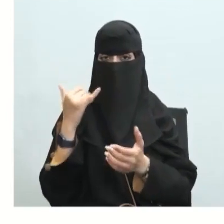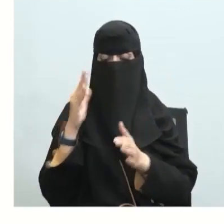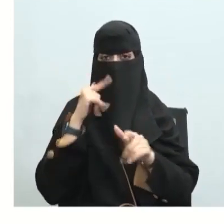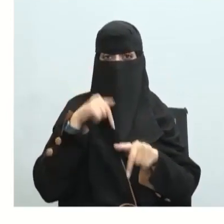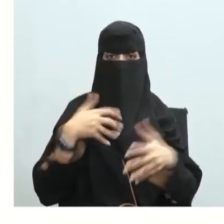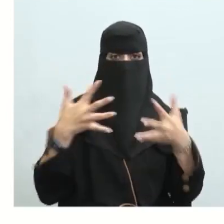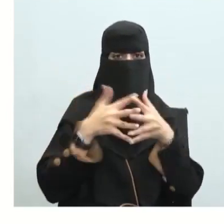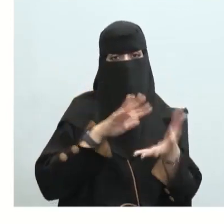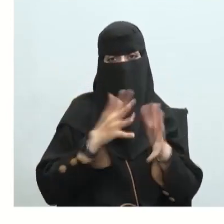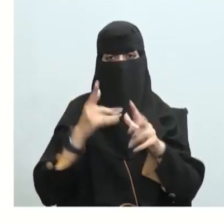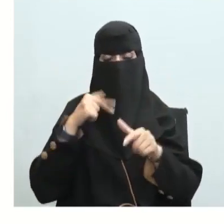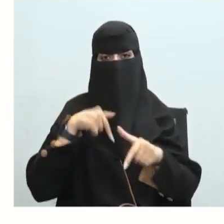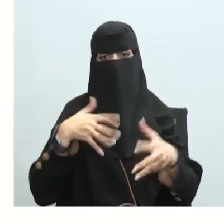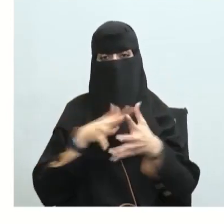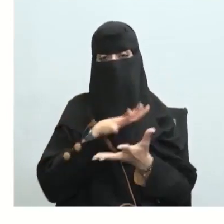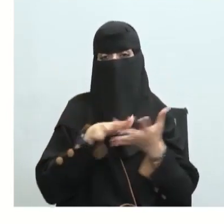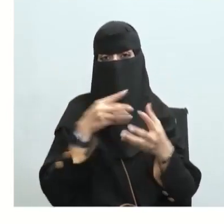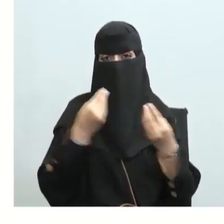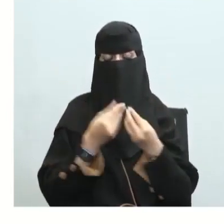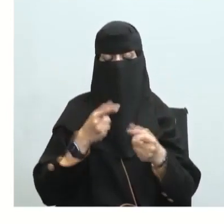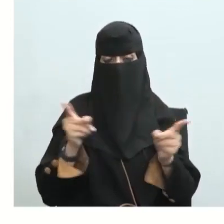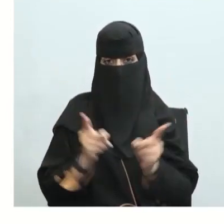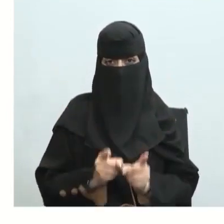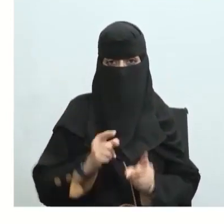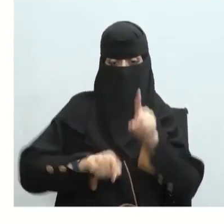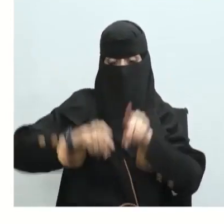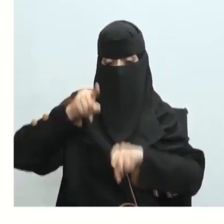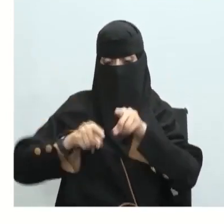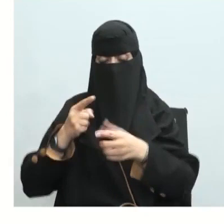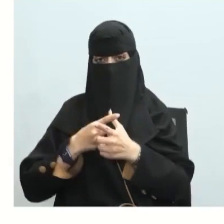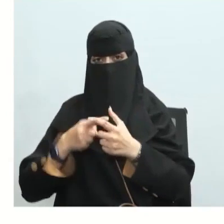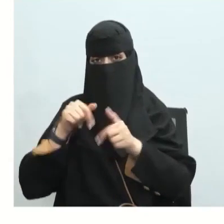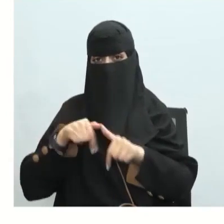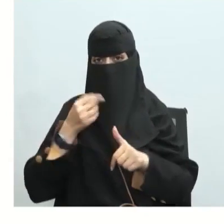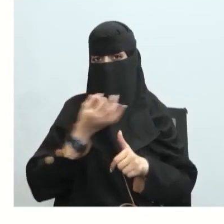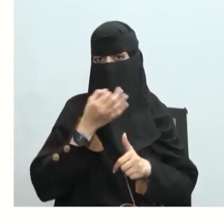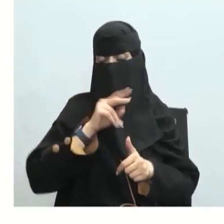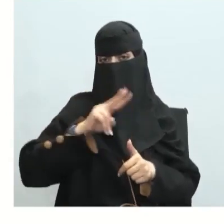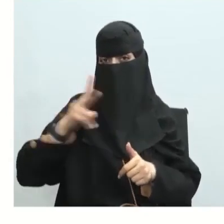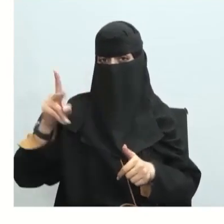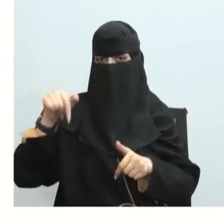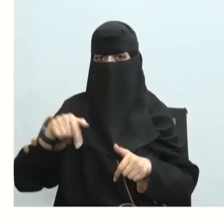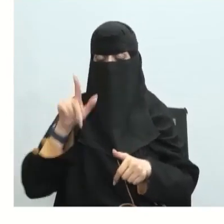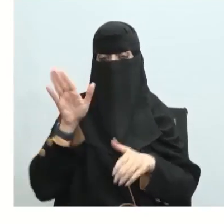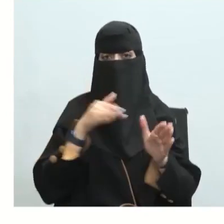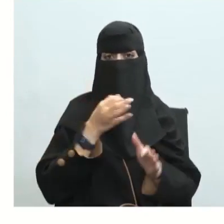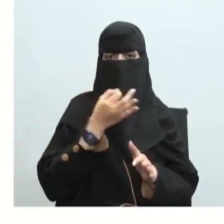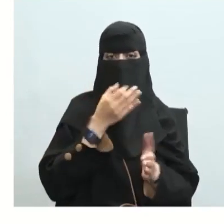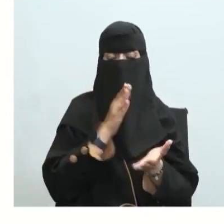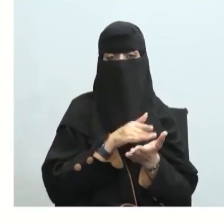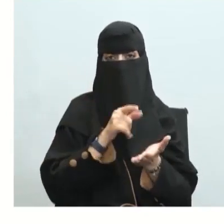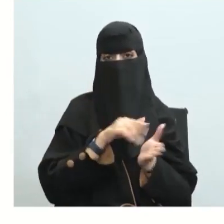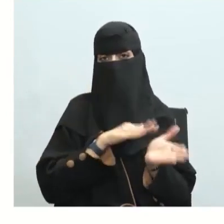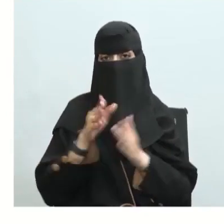واشرك بعضهم في هموم بعض وقلصت الفوارق بين اللهجات المحليه واللغه الفصحى